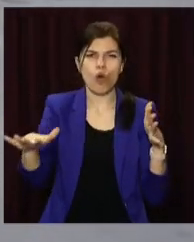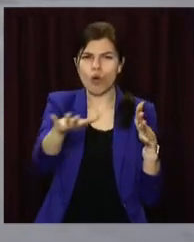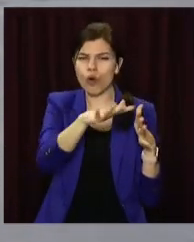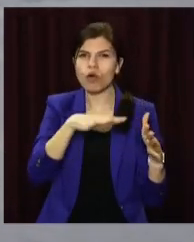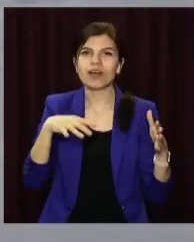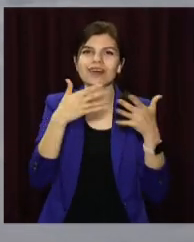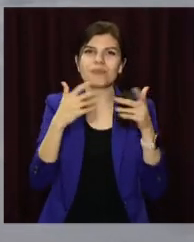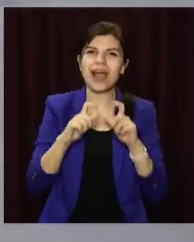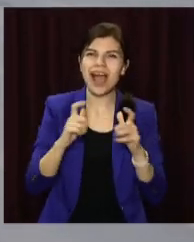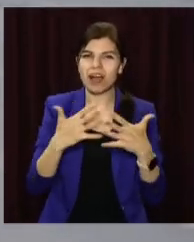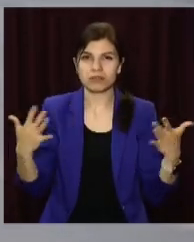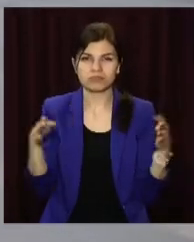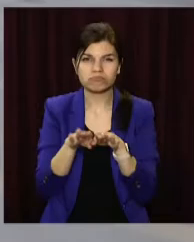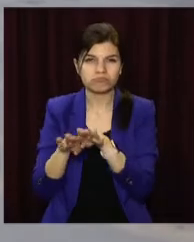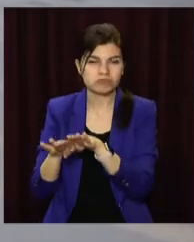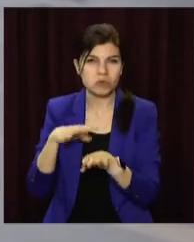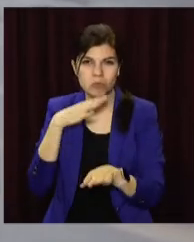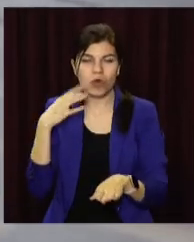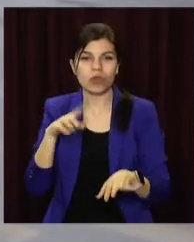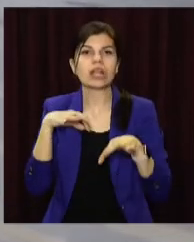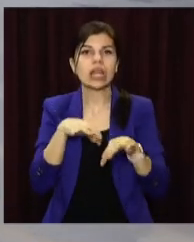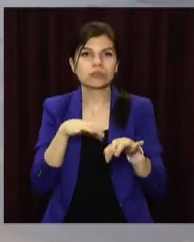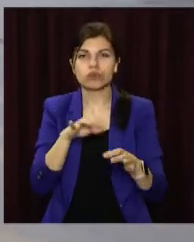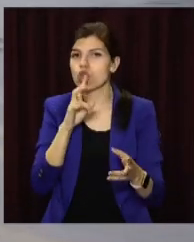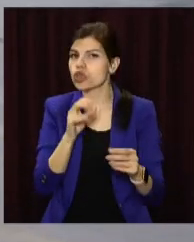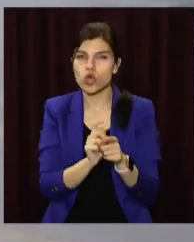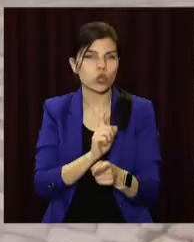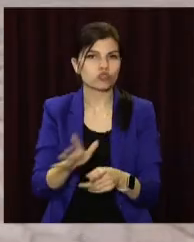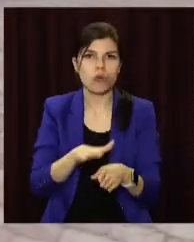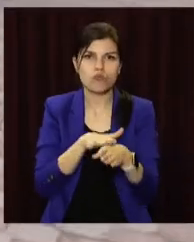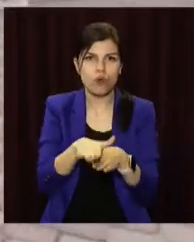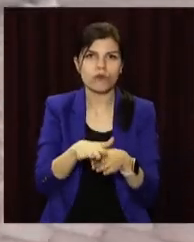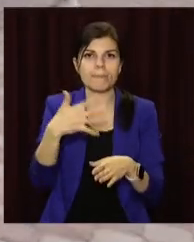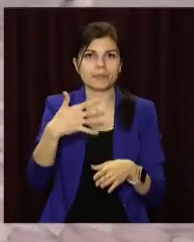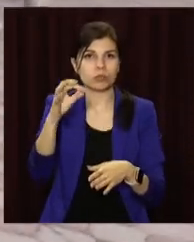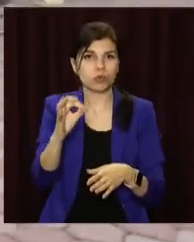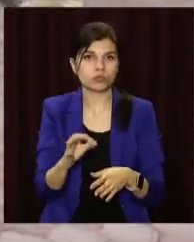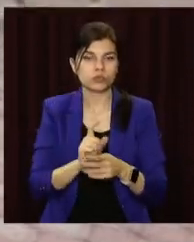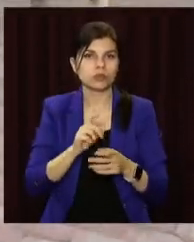установ. Крім того, заповнюваність громадського транспорту не має перевищувати 50%.